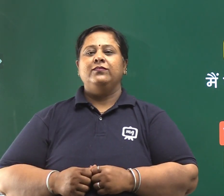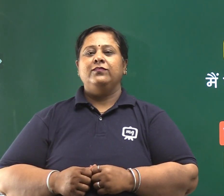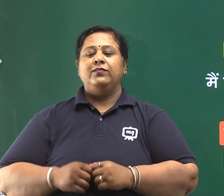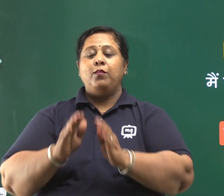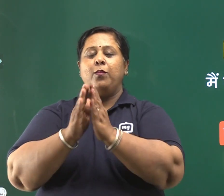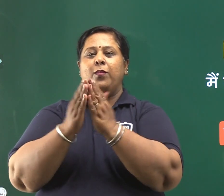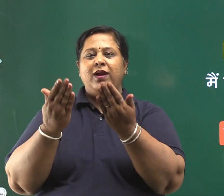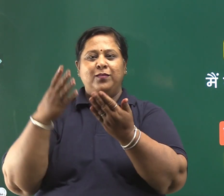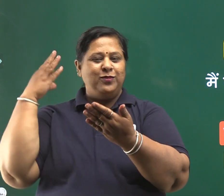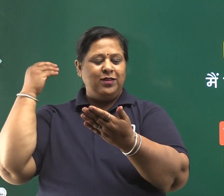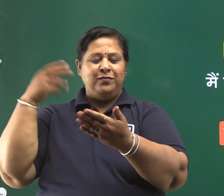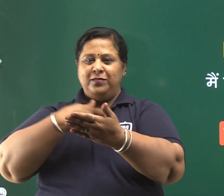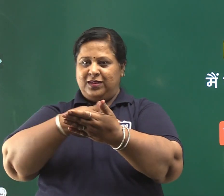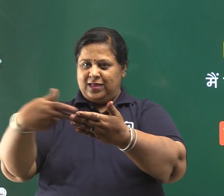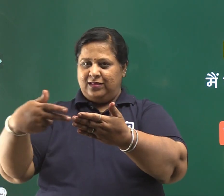पाठ्यपुस्तक वसंत